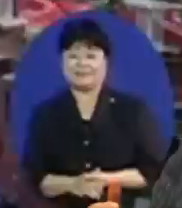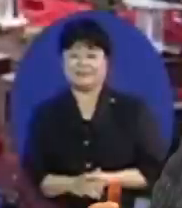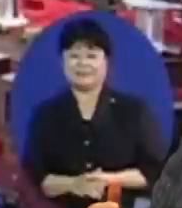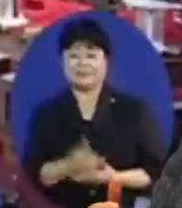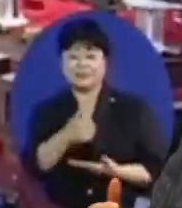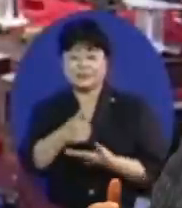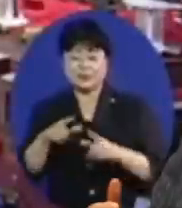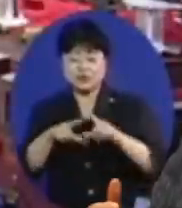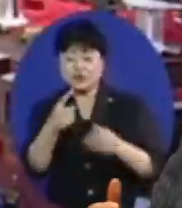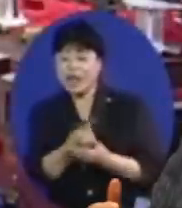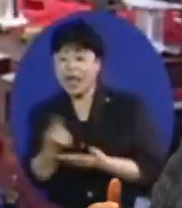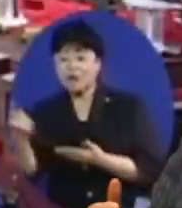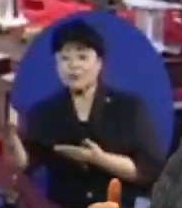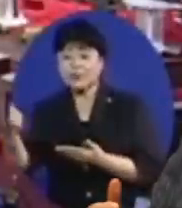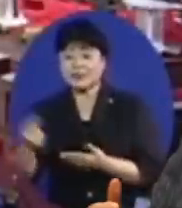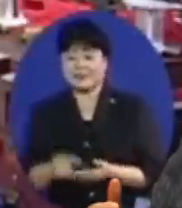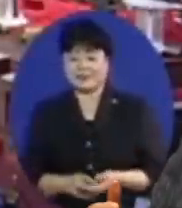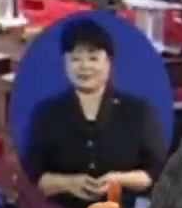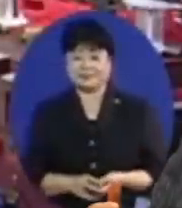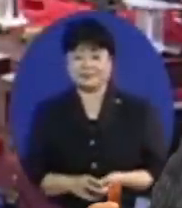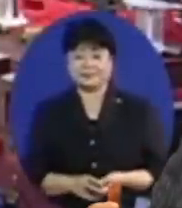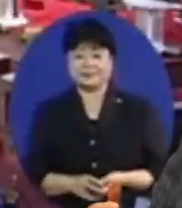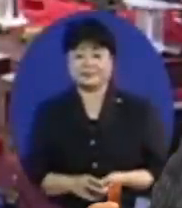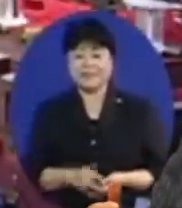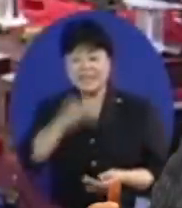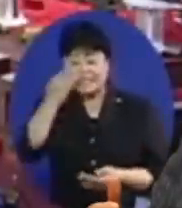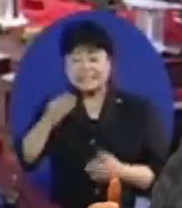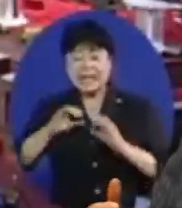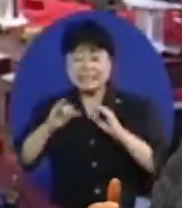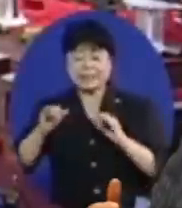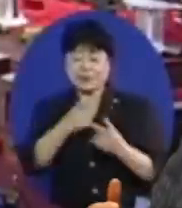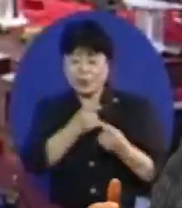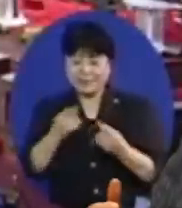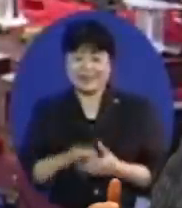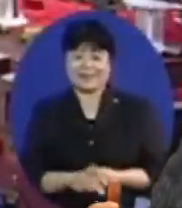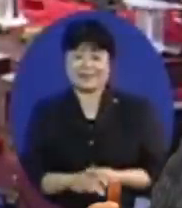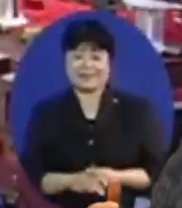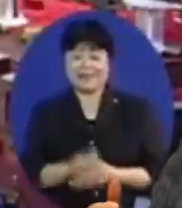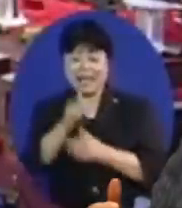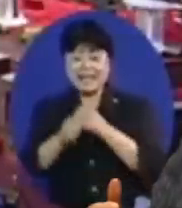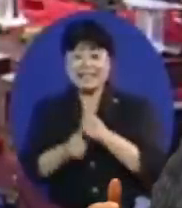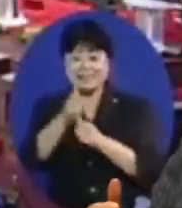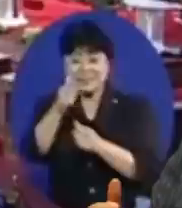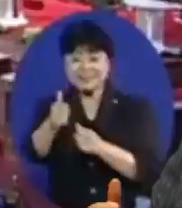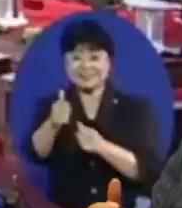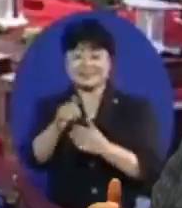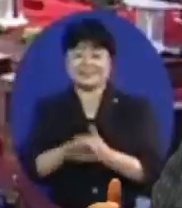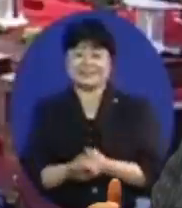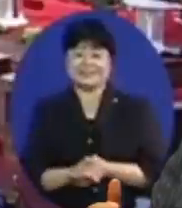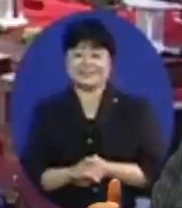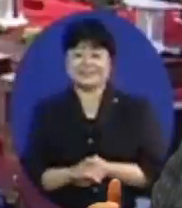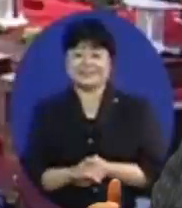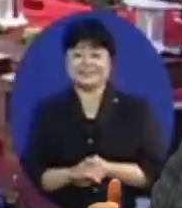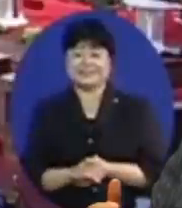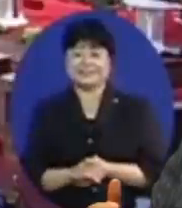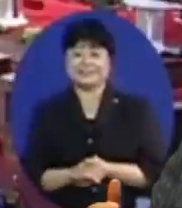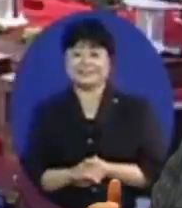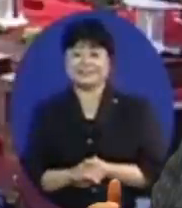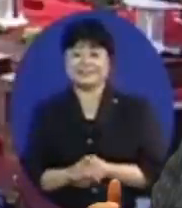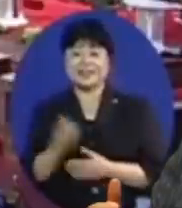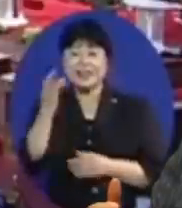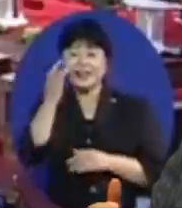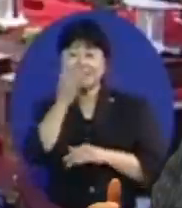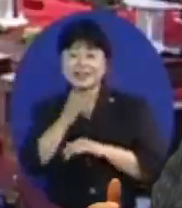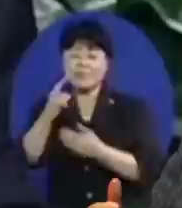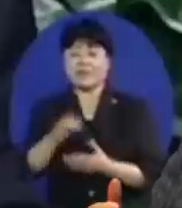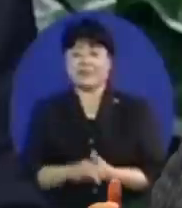출애굽 때 홍해 앞에서 기다리는 이스라엘 백성도 그렇습니다. 하나님이 적과 꿀이 흐르는 땅으로 인도하겠다고